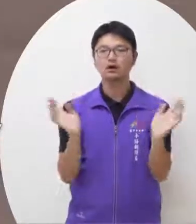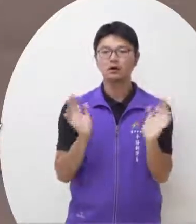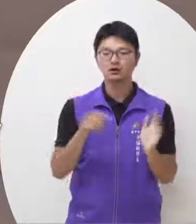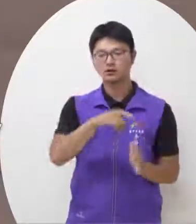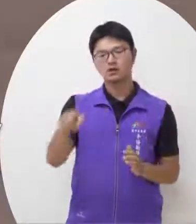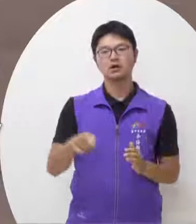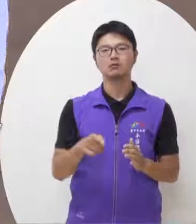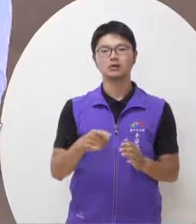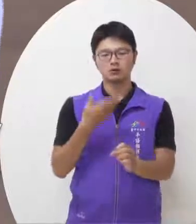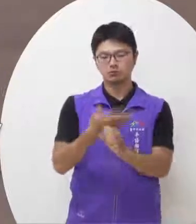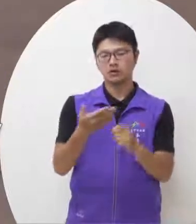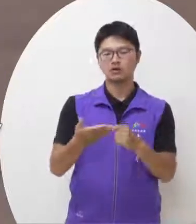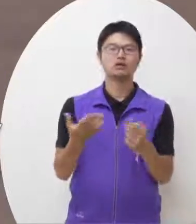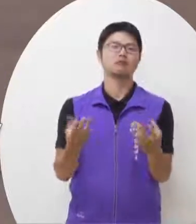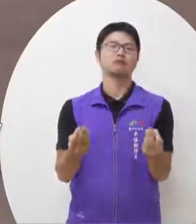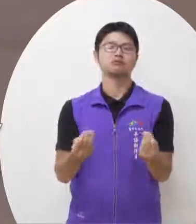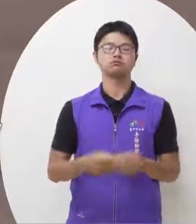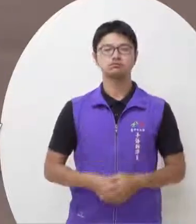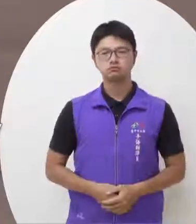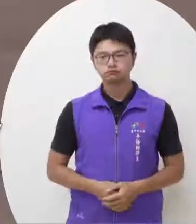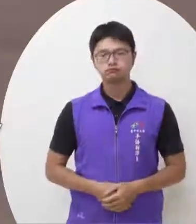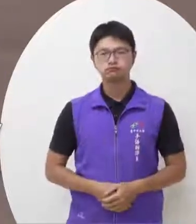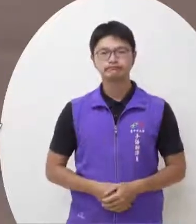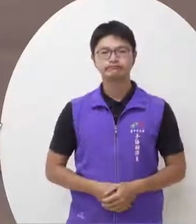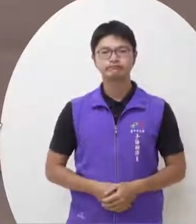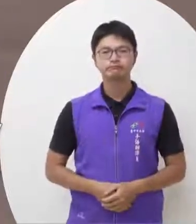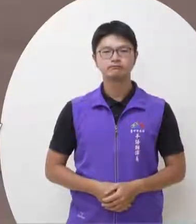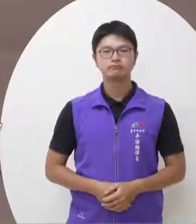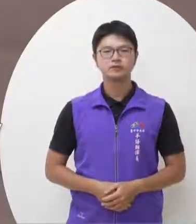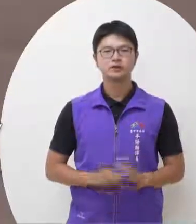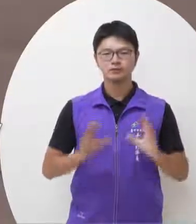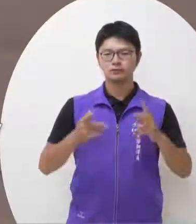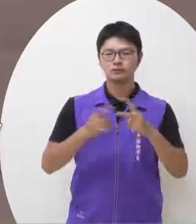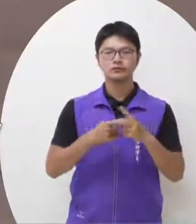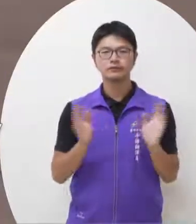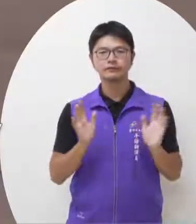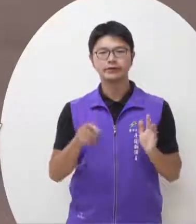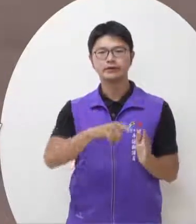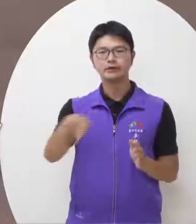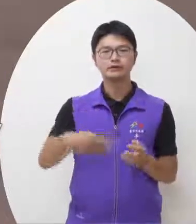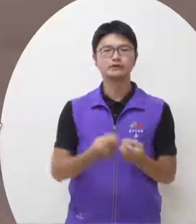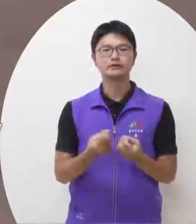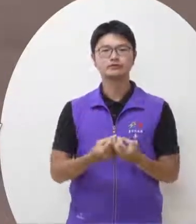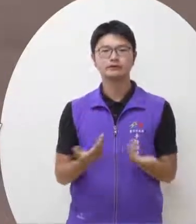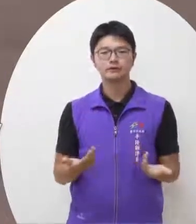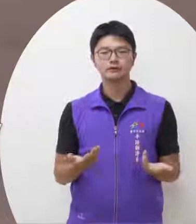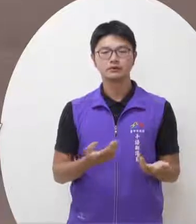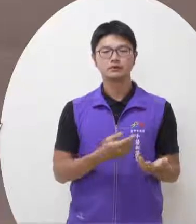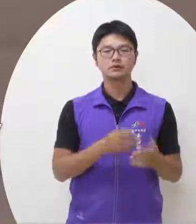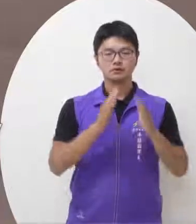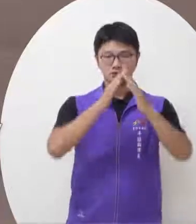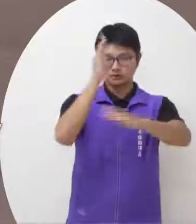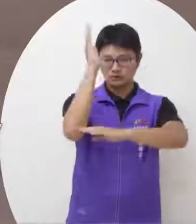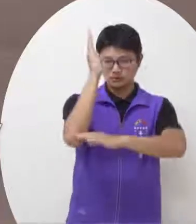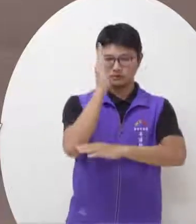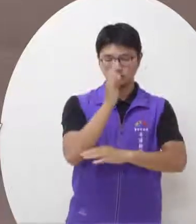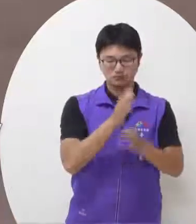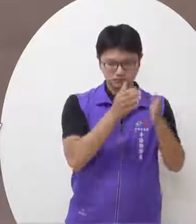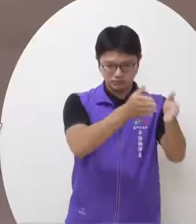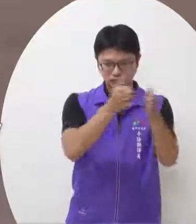般6到12岁几乎没有卡。那这种小朋友，市政府每个小朋友要送他一